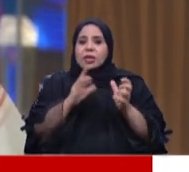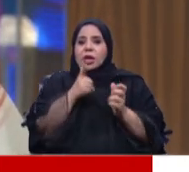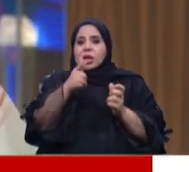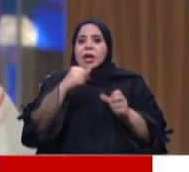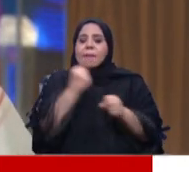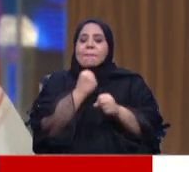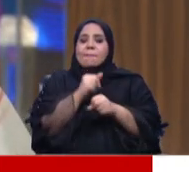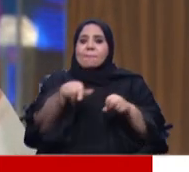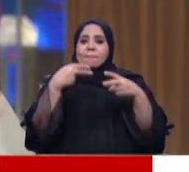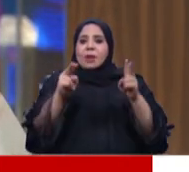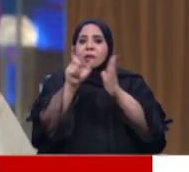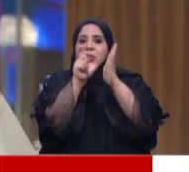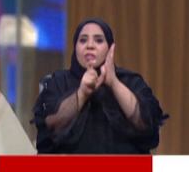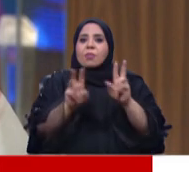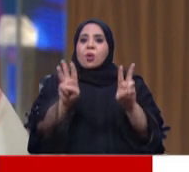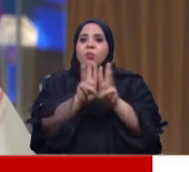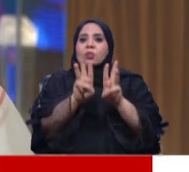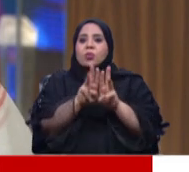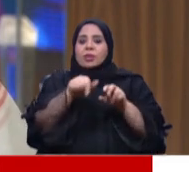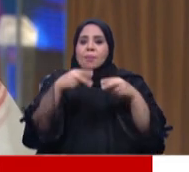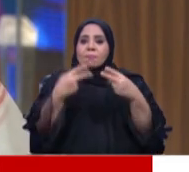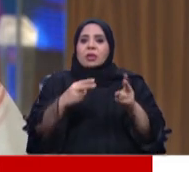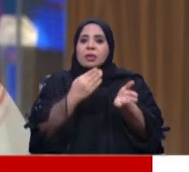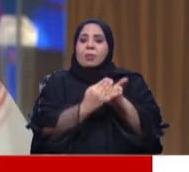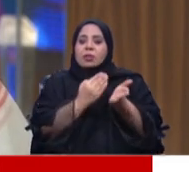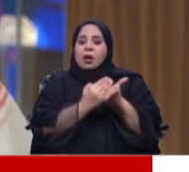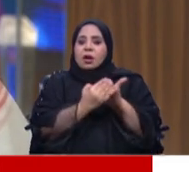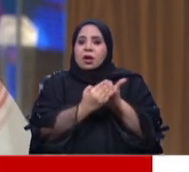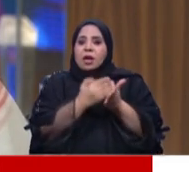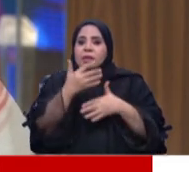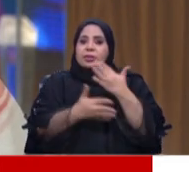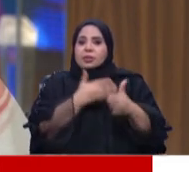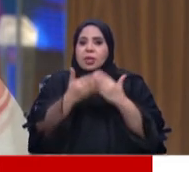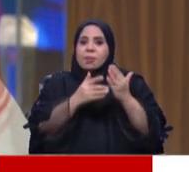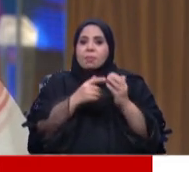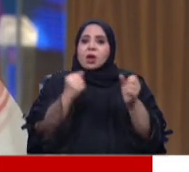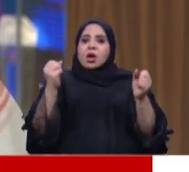لتشغيل نظام إلكتروني لاستصدار بطاقات أجهزة التكييف